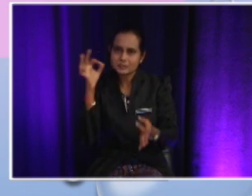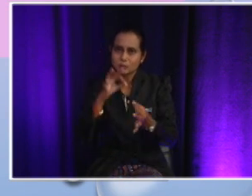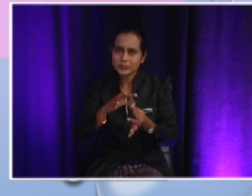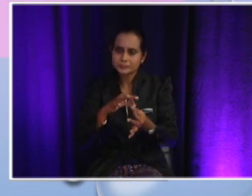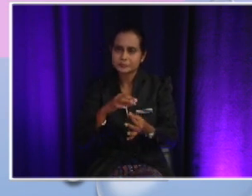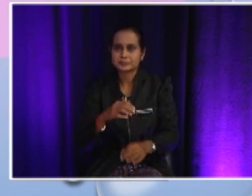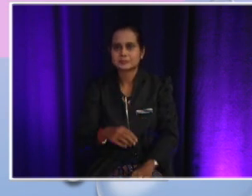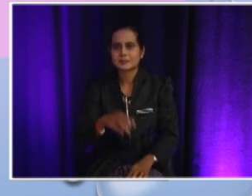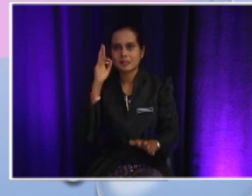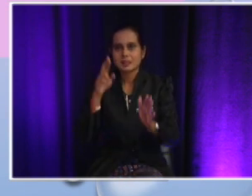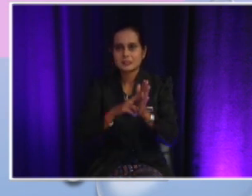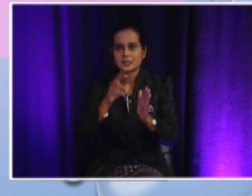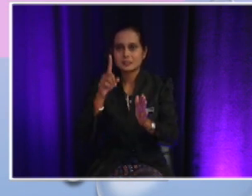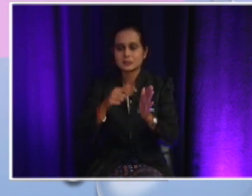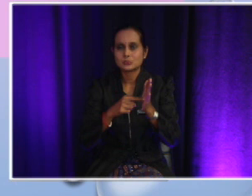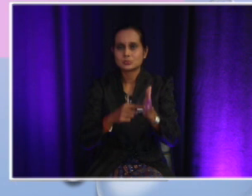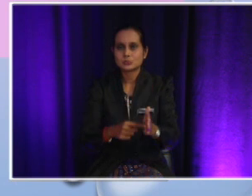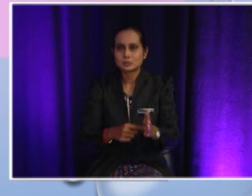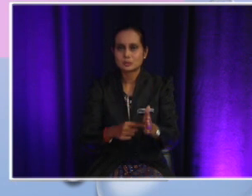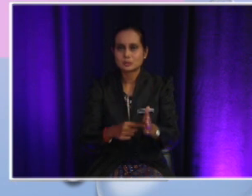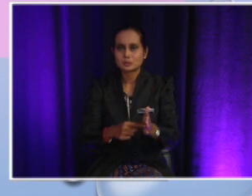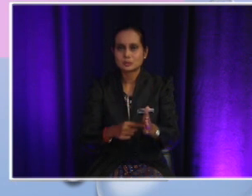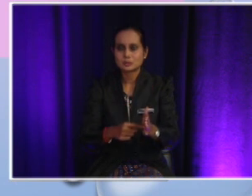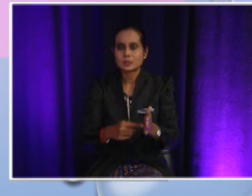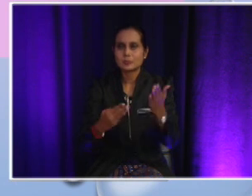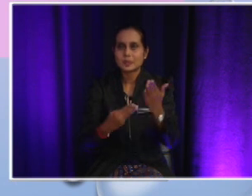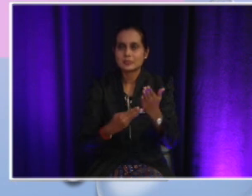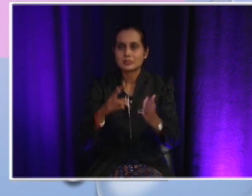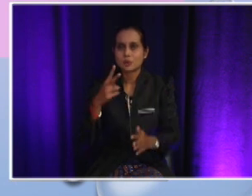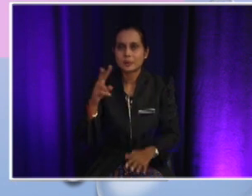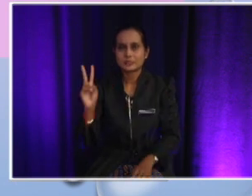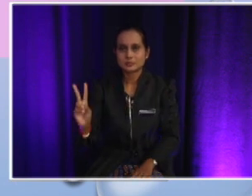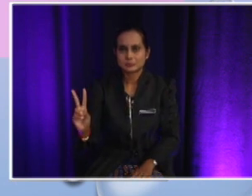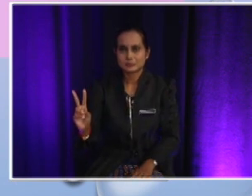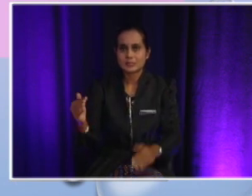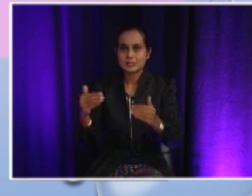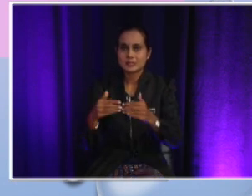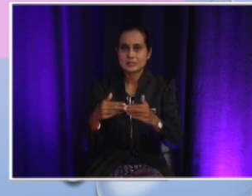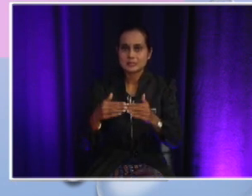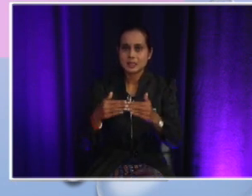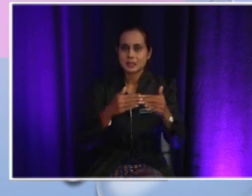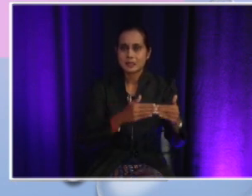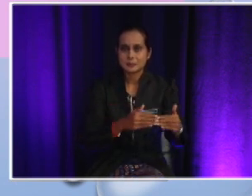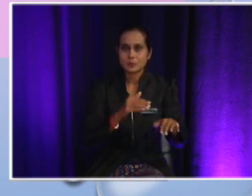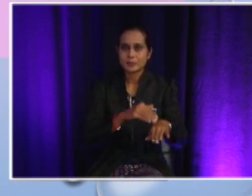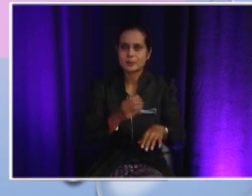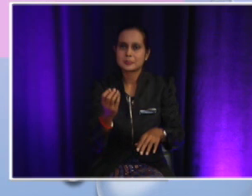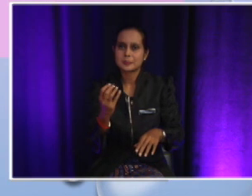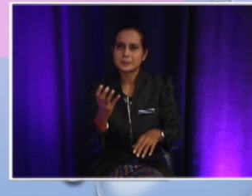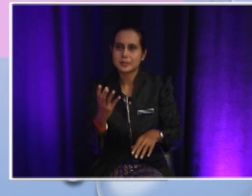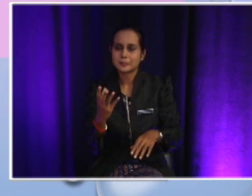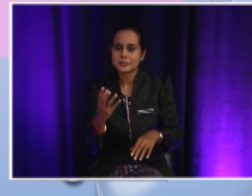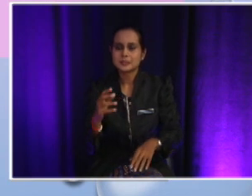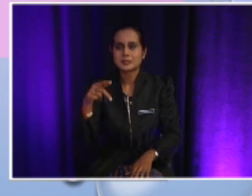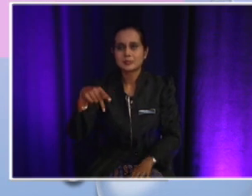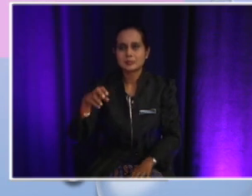Okey, rajah 1 menunjukkan satu bateri 12 volt. Okey, disambung pada beberapa jenis peranti dan beban. Okey, sebab kita